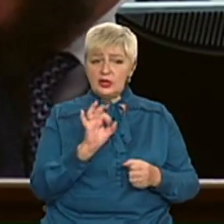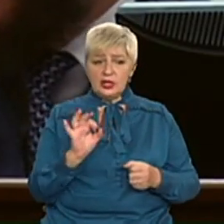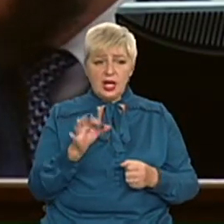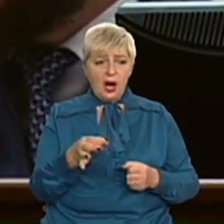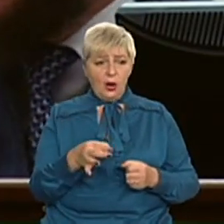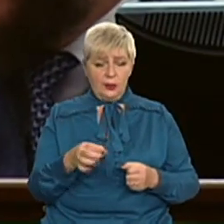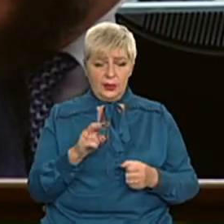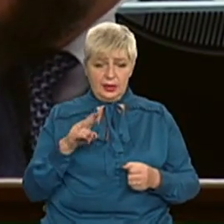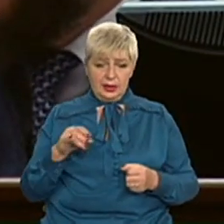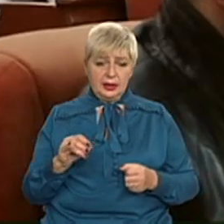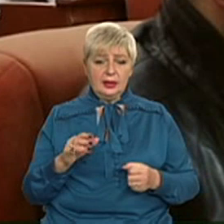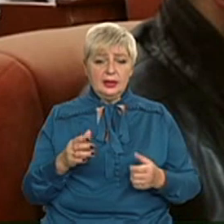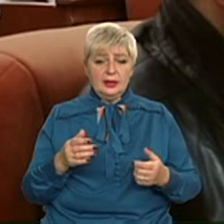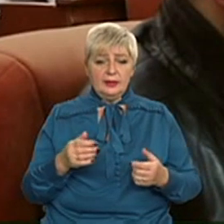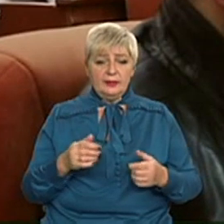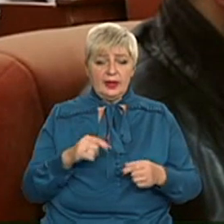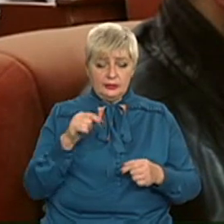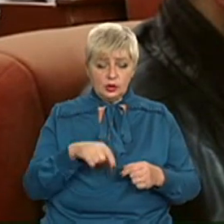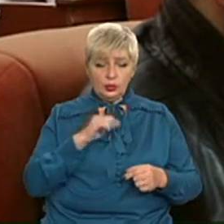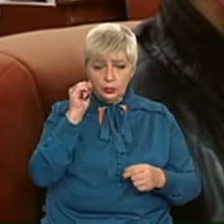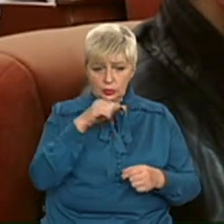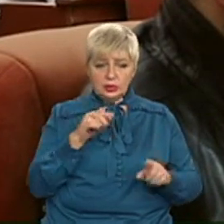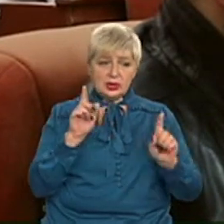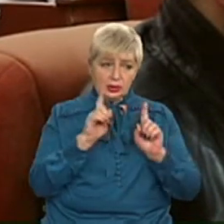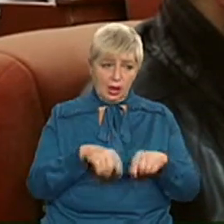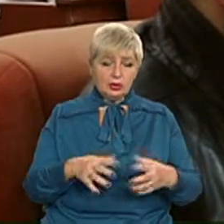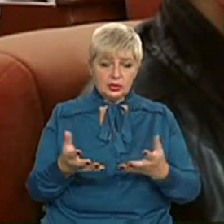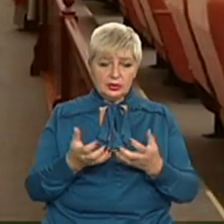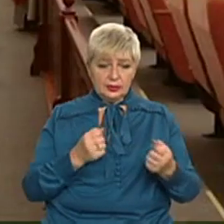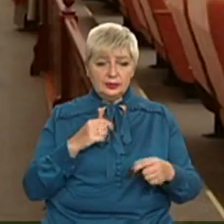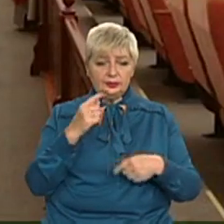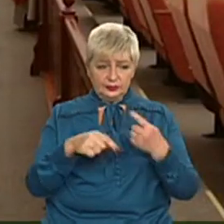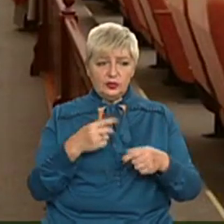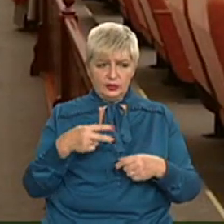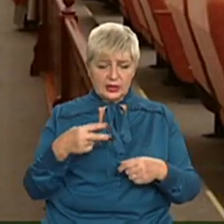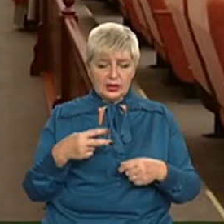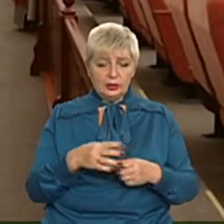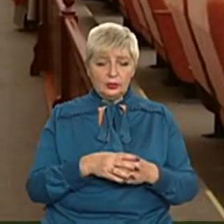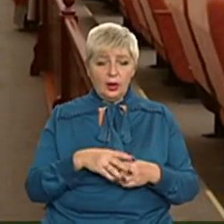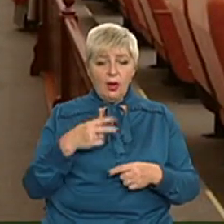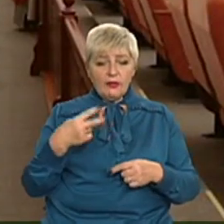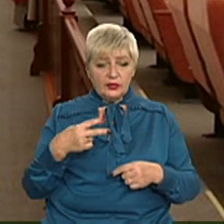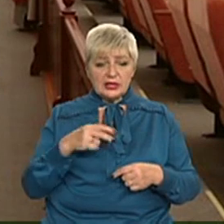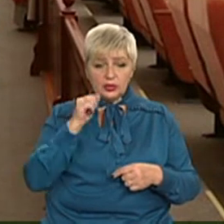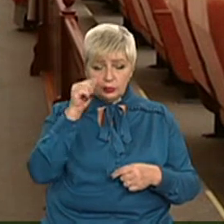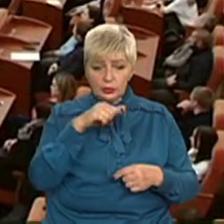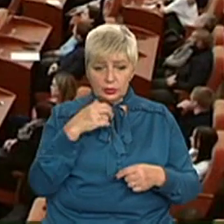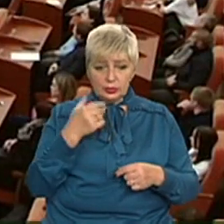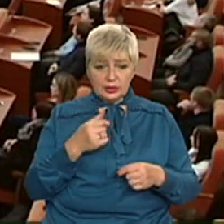отримували. Я так маю розуміння, що в цьому році також не отримаємо. Ну, в наступному, в 20-му. Тому що в 20-му році вона